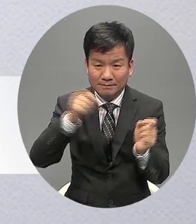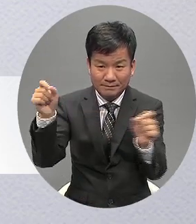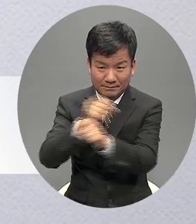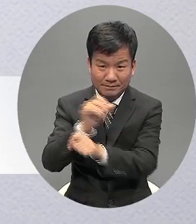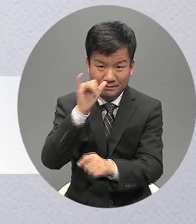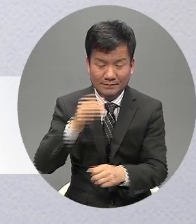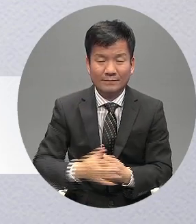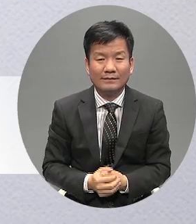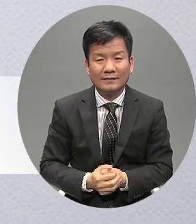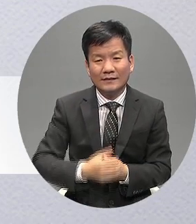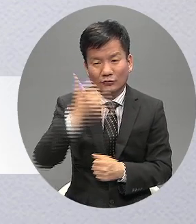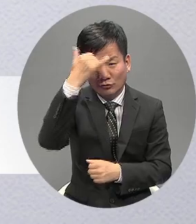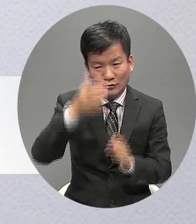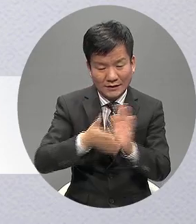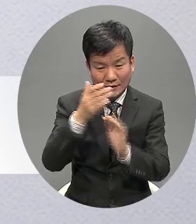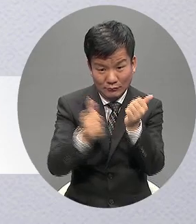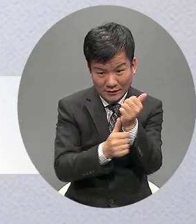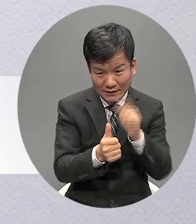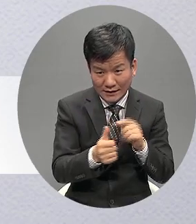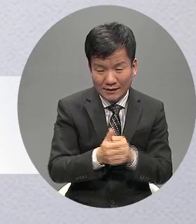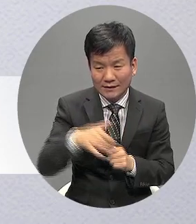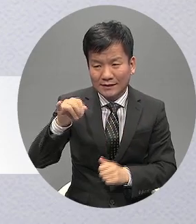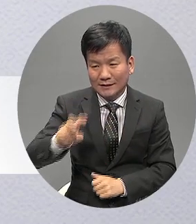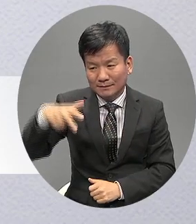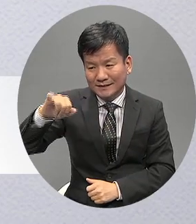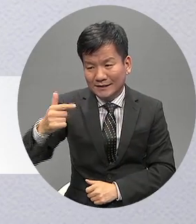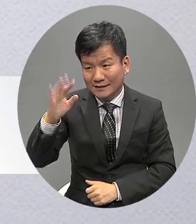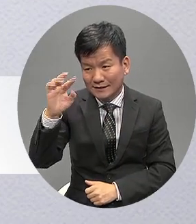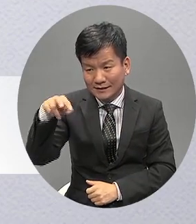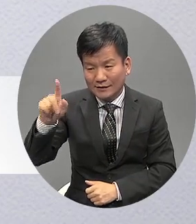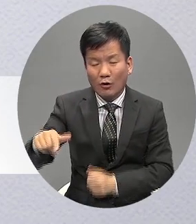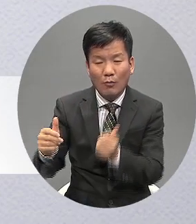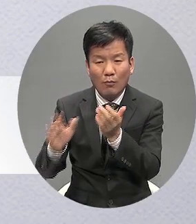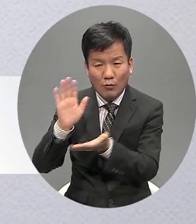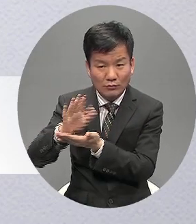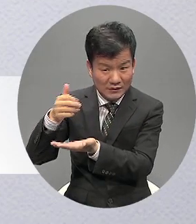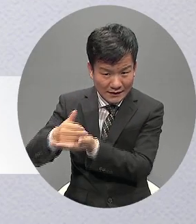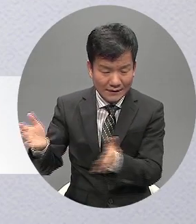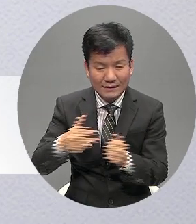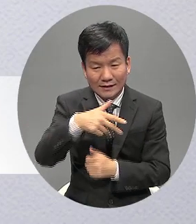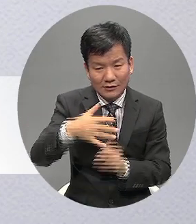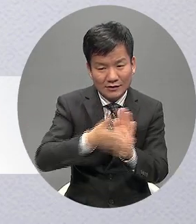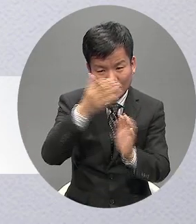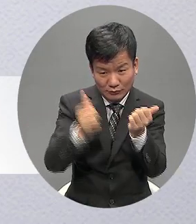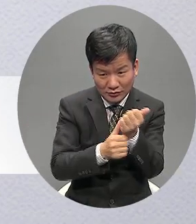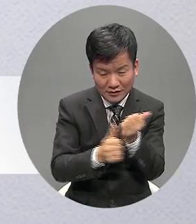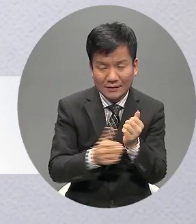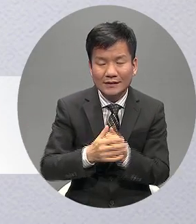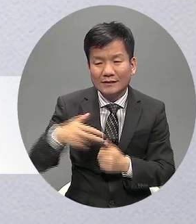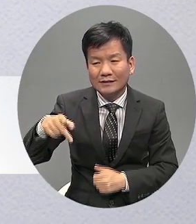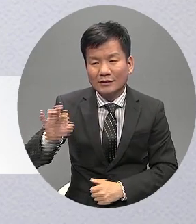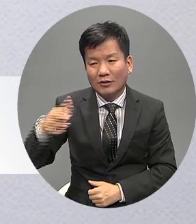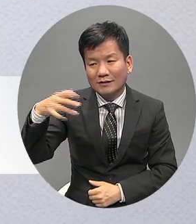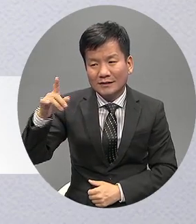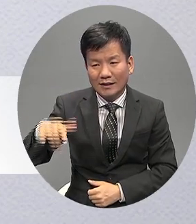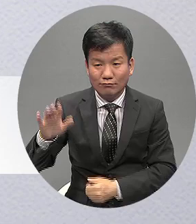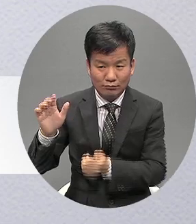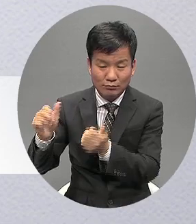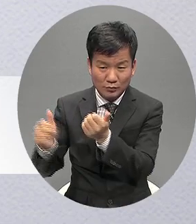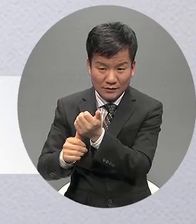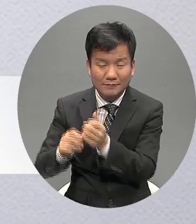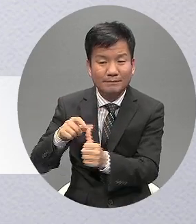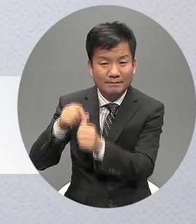임명됐습니다. 충주시 부시장에는 김진석 본부장, 제천시 부시장에는 맹은영 정책기획관이